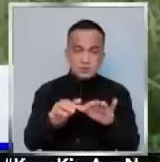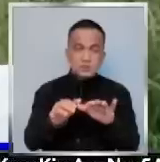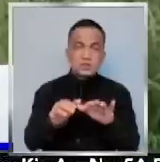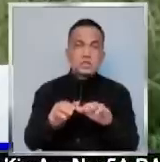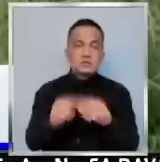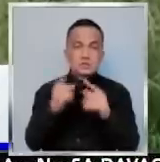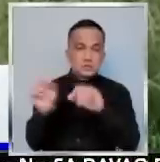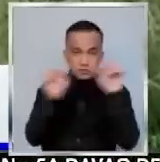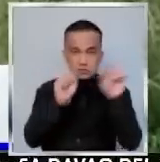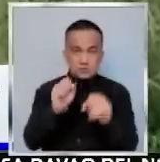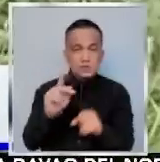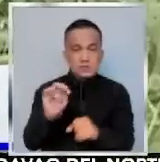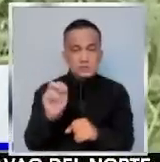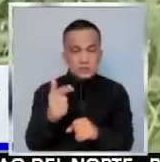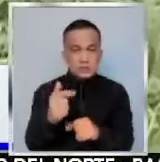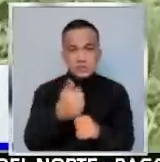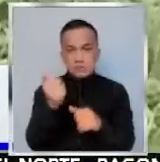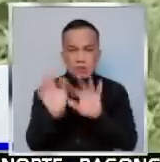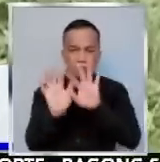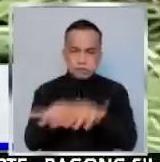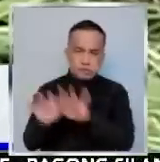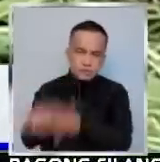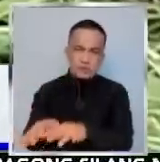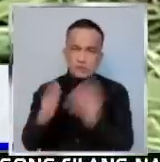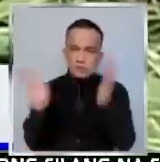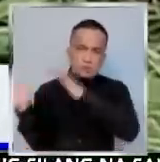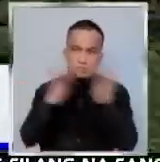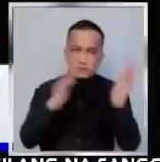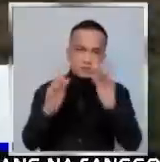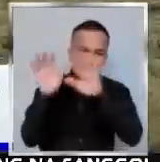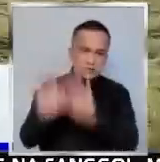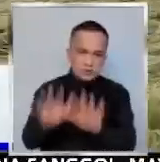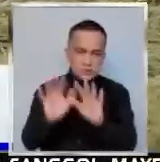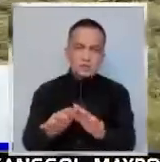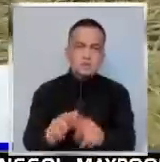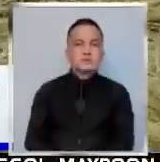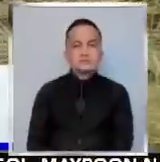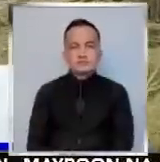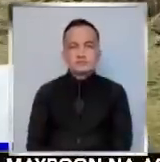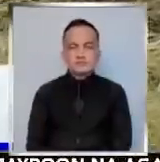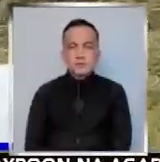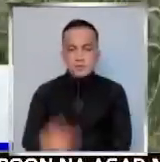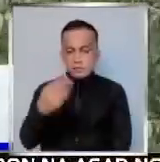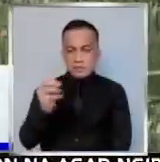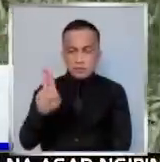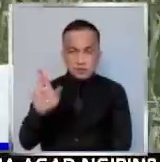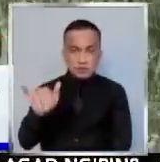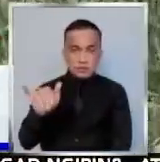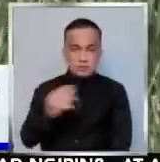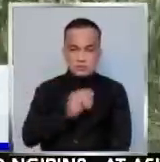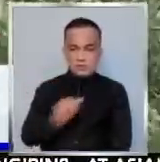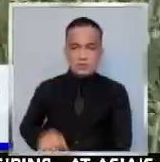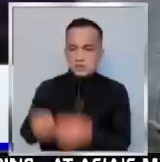iba, kung hindi nalunod sa baha, tinumba ng malakas na hangin at ulan ang mga pananim. Sa Gamo Isabela, na uwi rin sa wala ang palaya